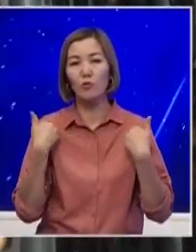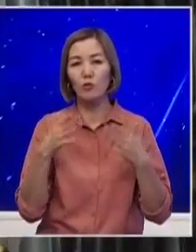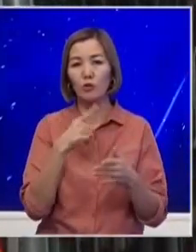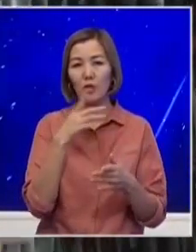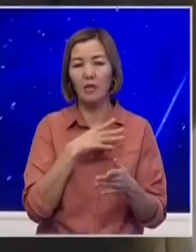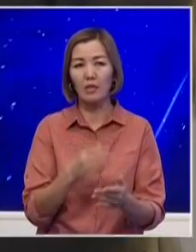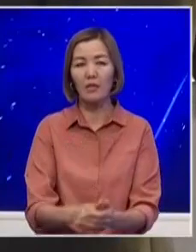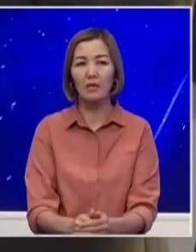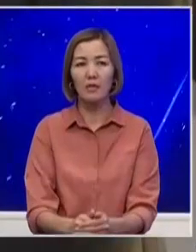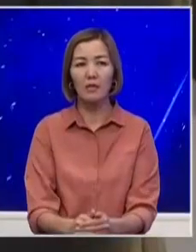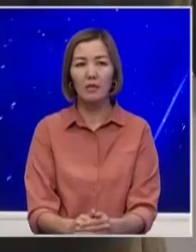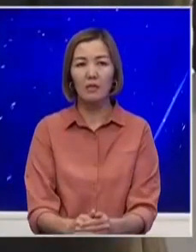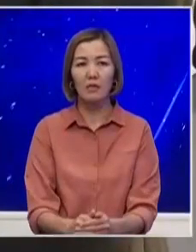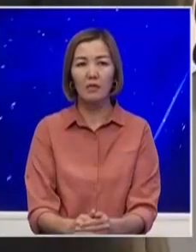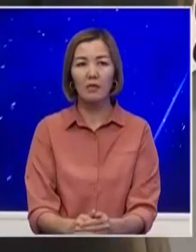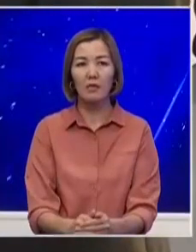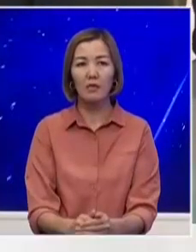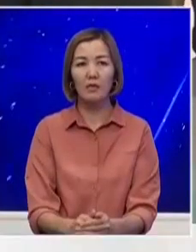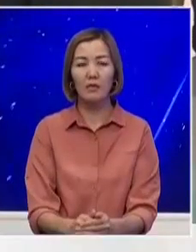ұсыныс айтты.